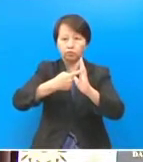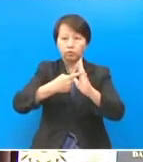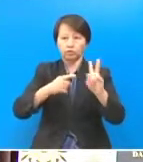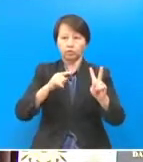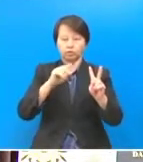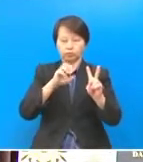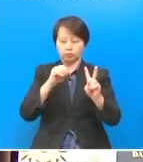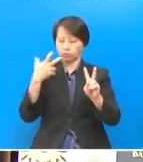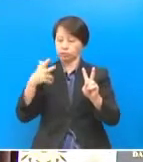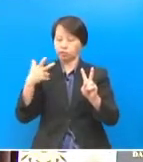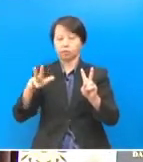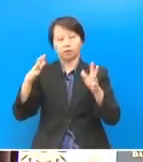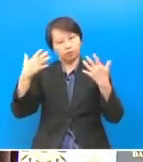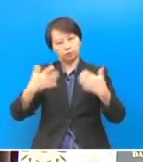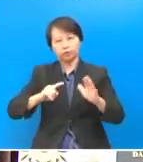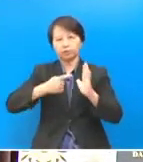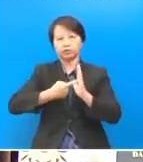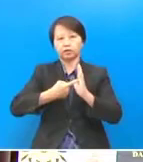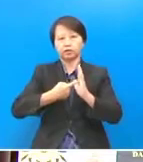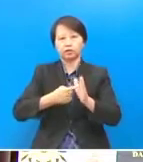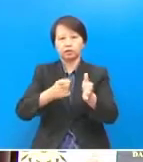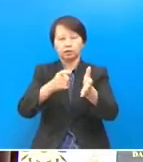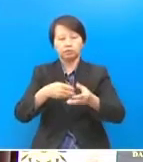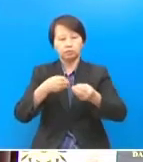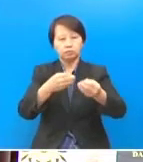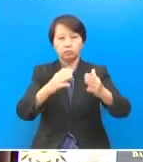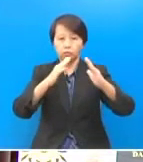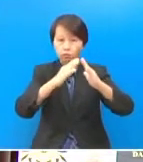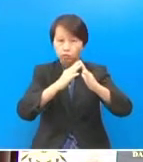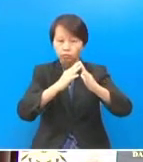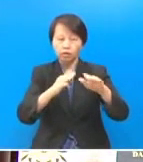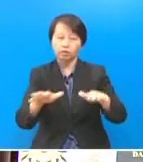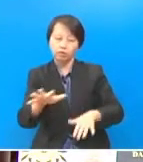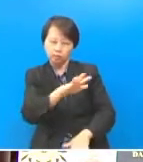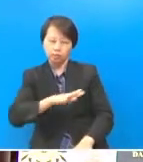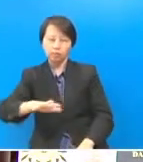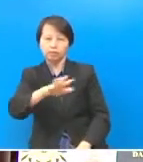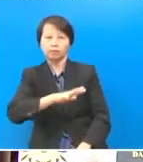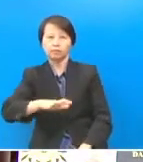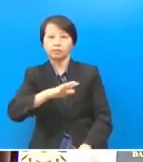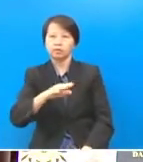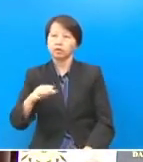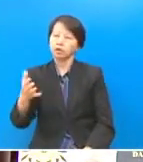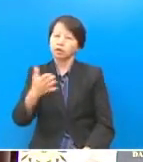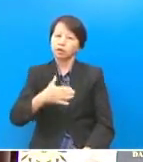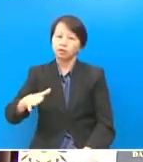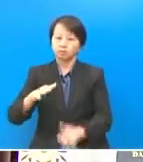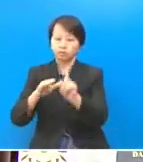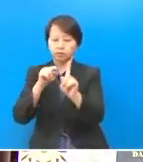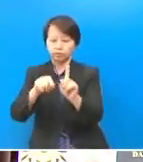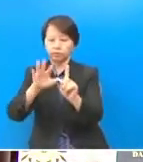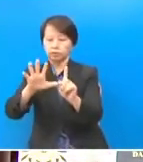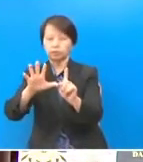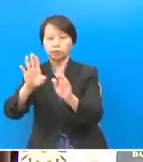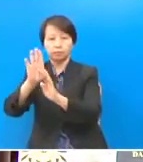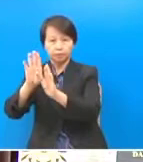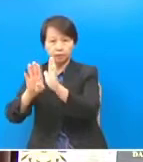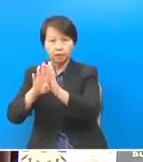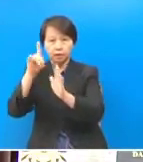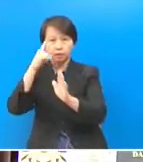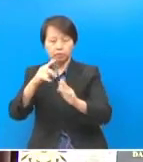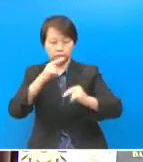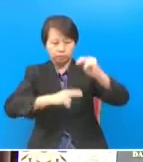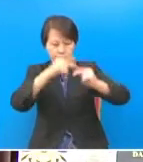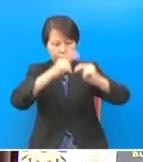2013 lagi kepulauan kebentukan farmasi itu dianggarkan kira-kira satu pendemo billion untuk